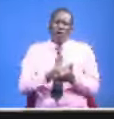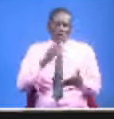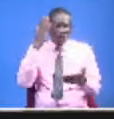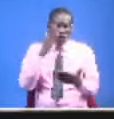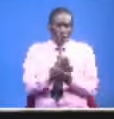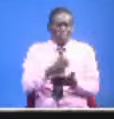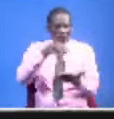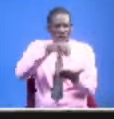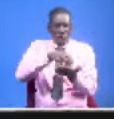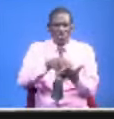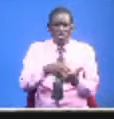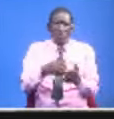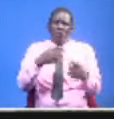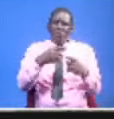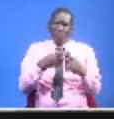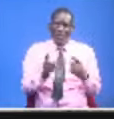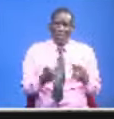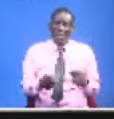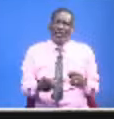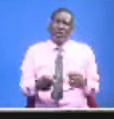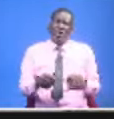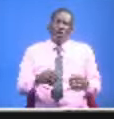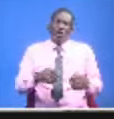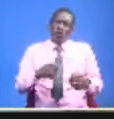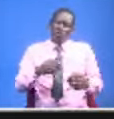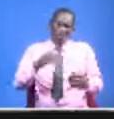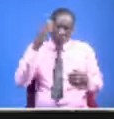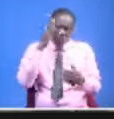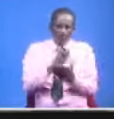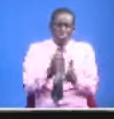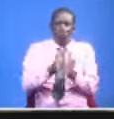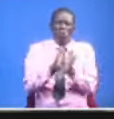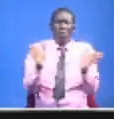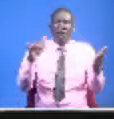kisa hicho lakini akahakikishia umma kuwa kesi hiyo